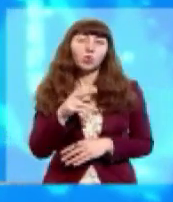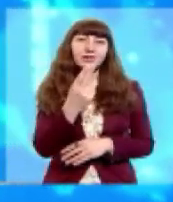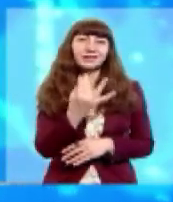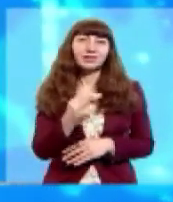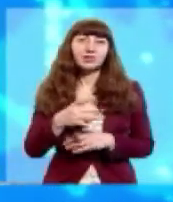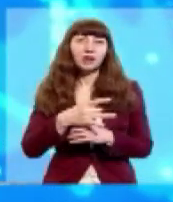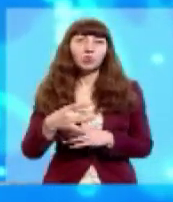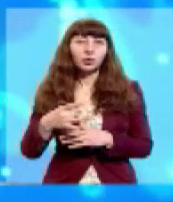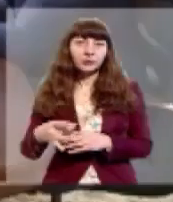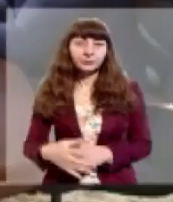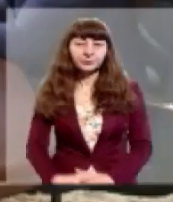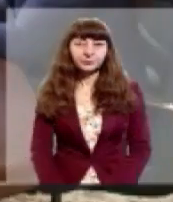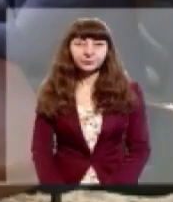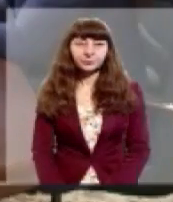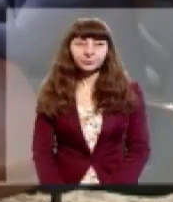Ауликольский районы.